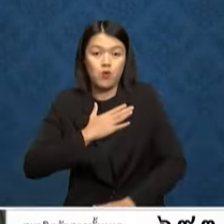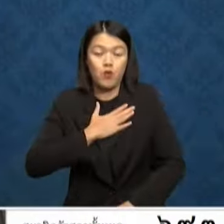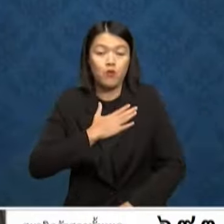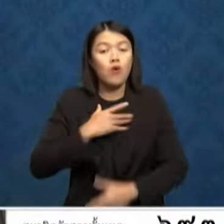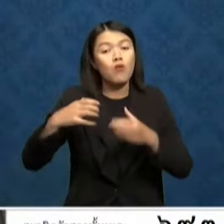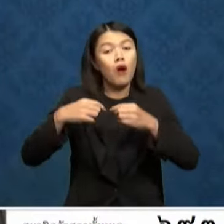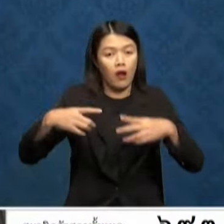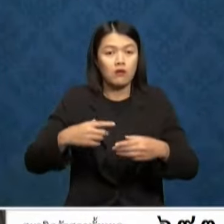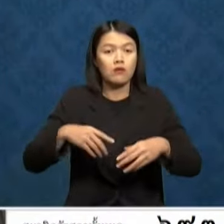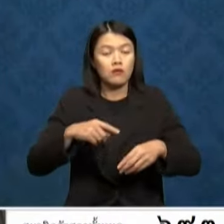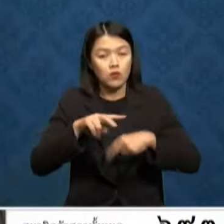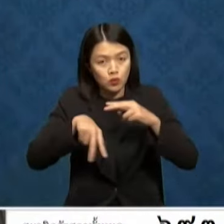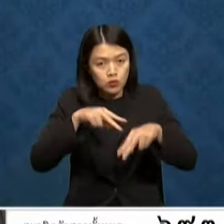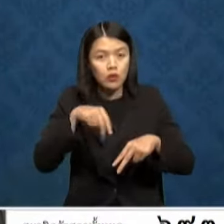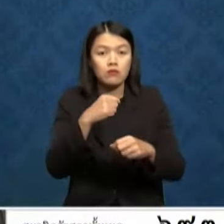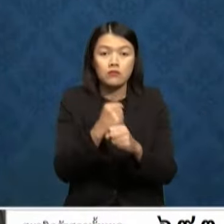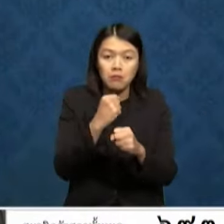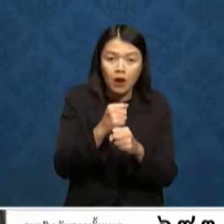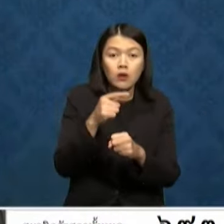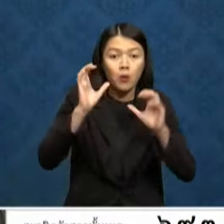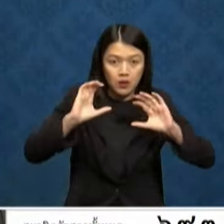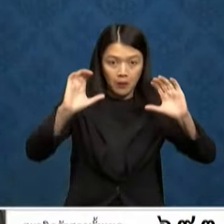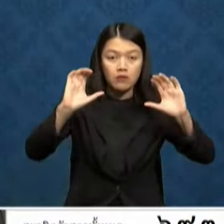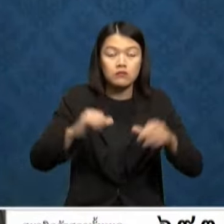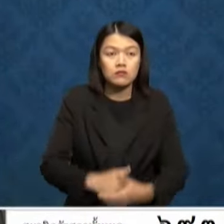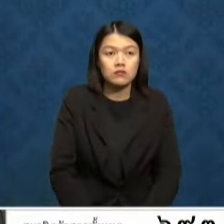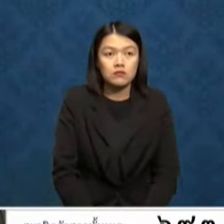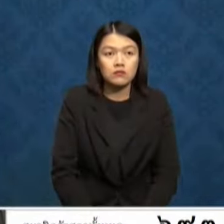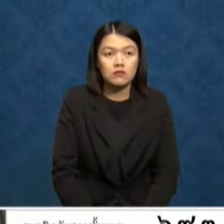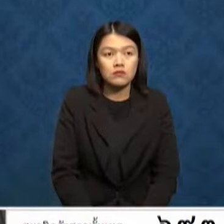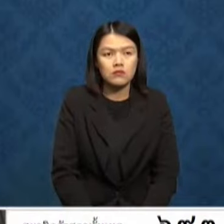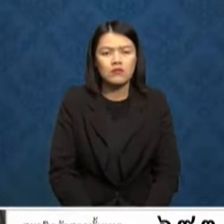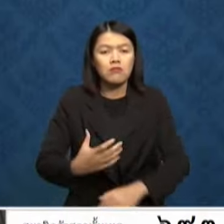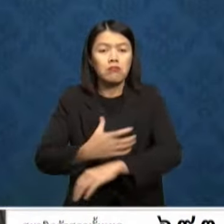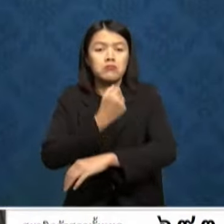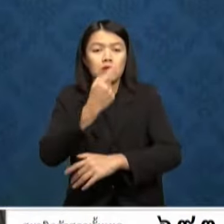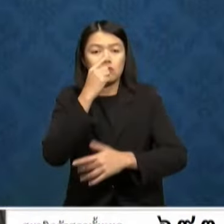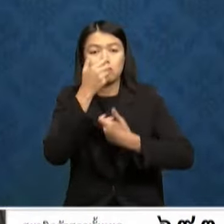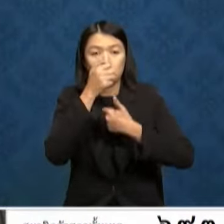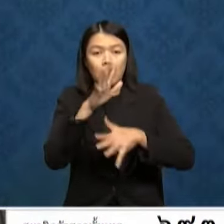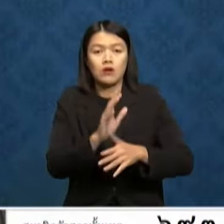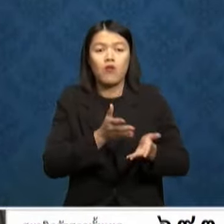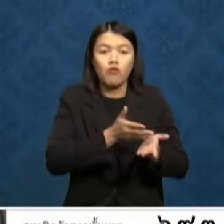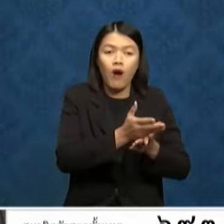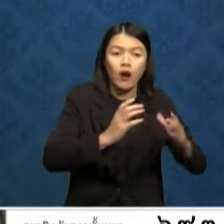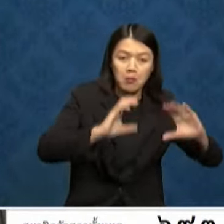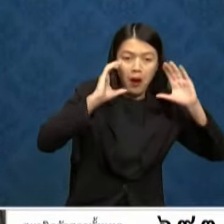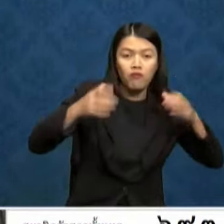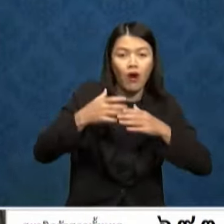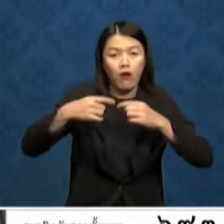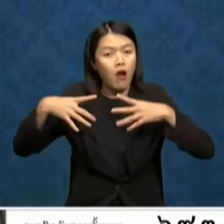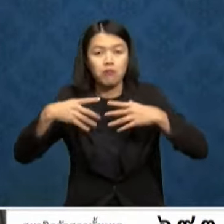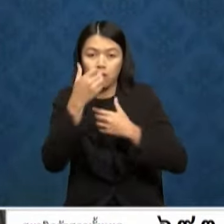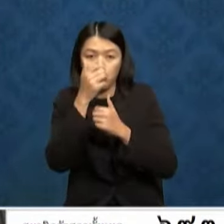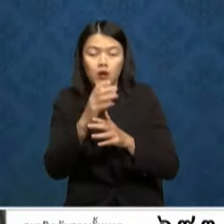เป็นฝ่ายค้านก็ทำหน้าที่ตรวจสอบสำรวจตรวจสอบรัฐบาลนักการเมืองนั้นไม่สนใจหรอกครับว่าจะเป็นฝ่ายค้านฝ่ายรัฐบาล